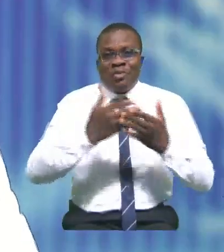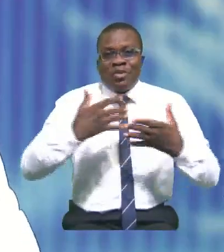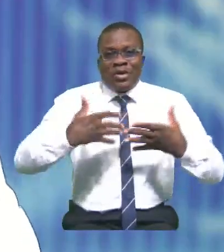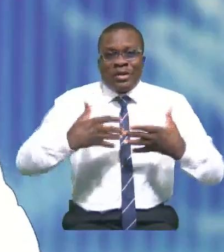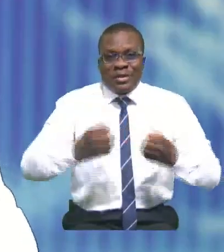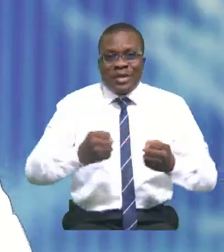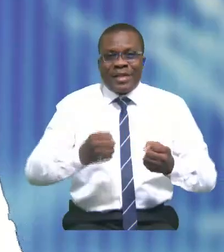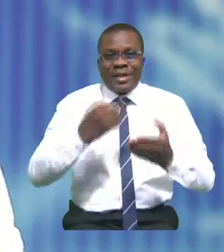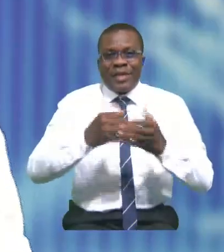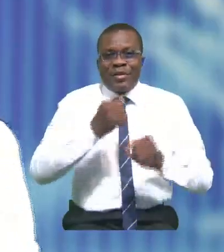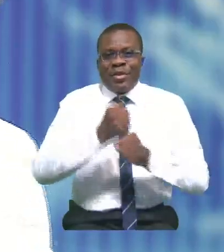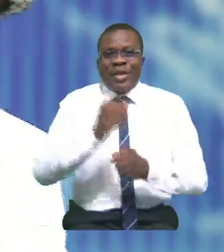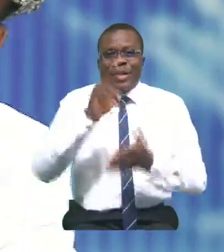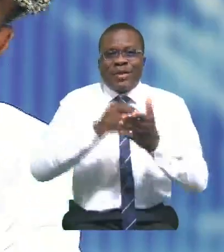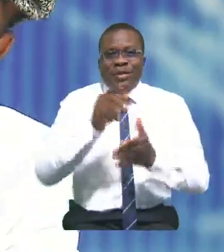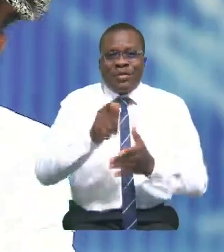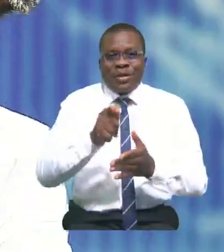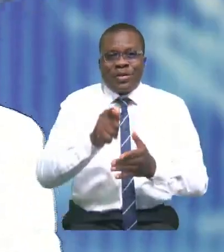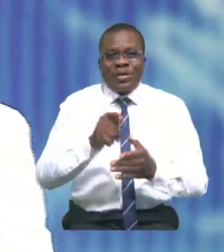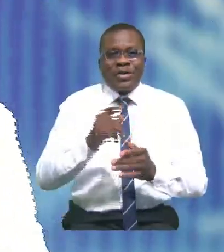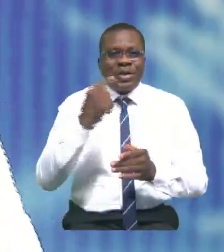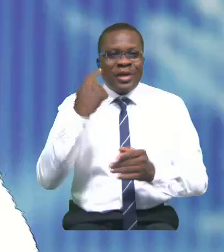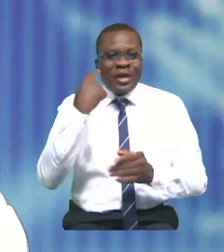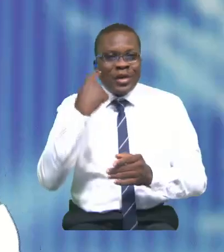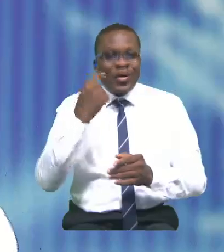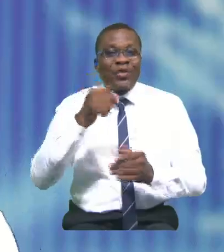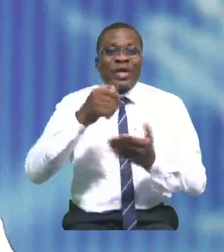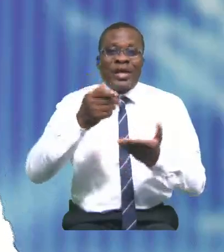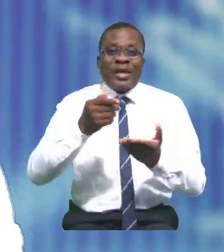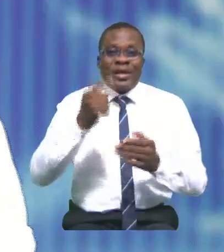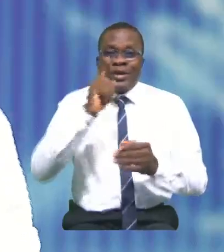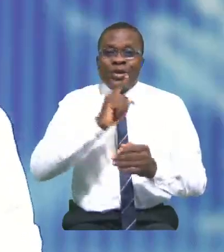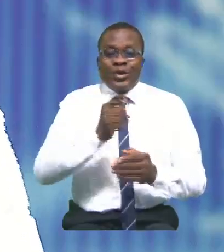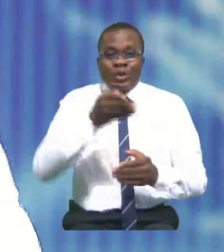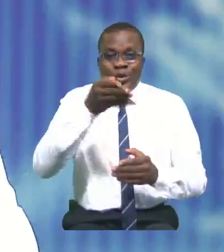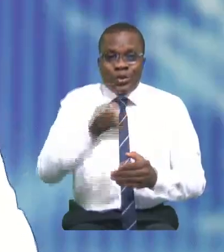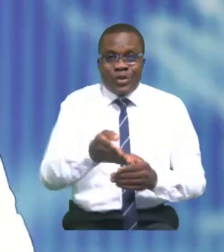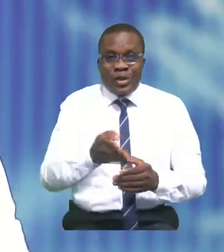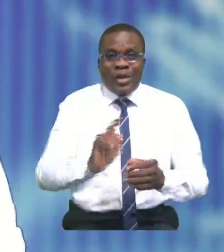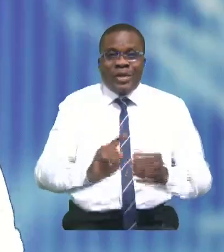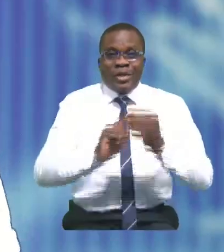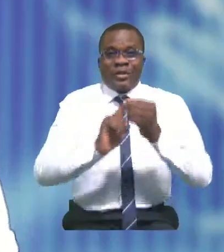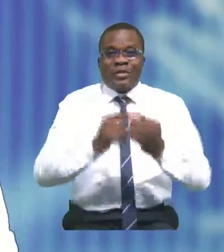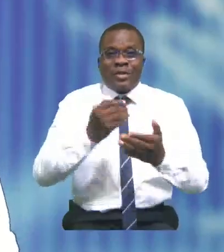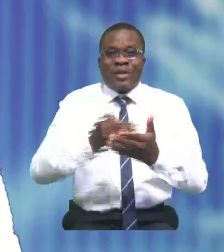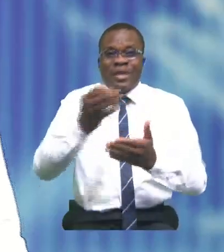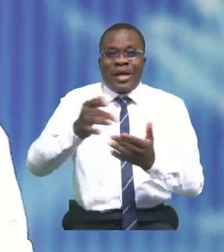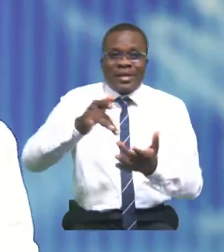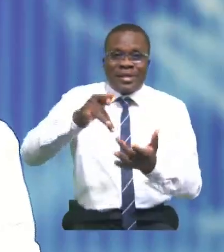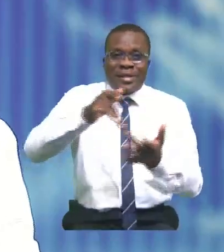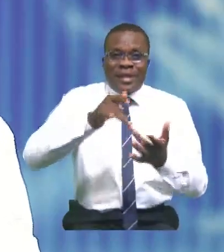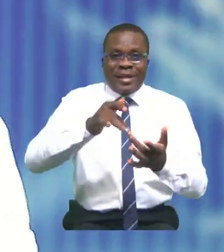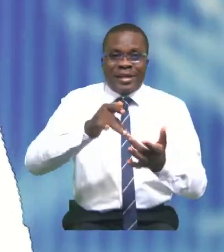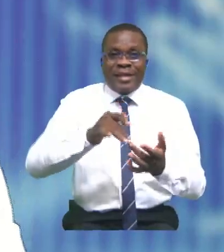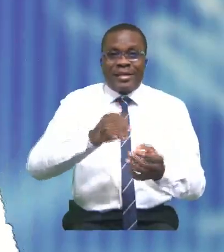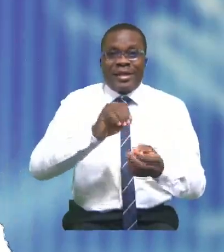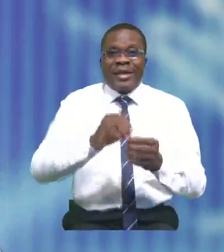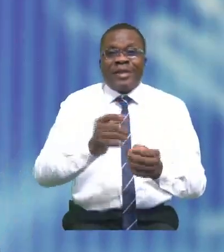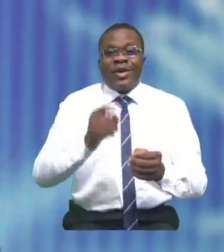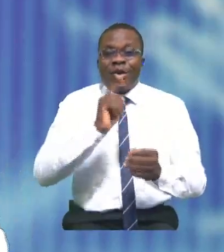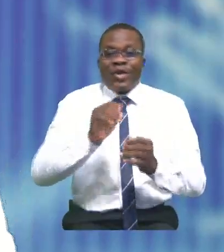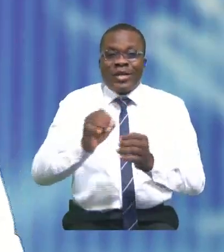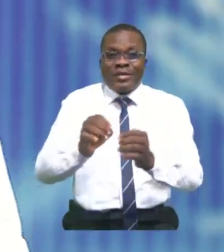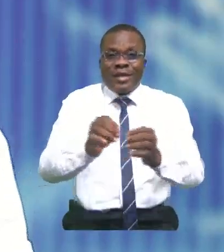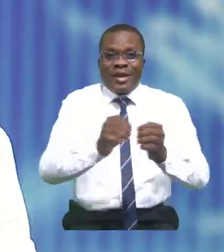année 2021 écouter du Fali à gogo surtout acheter l'album tokos 2 on est ensemble